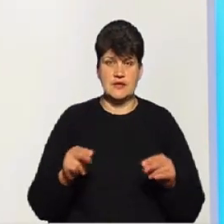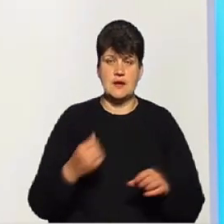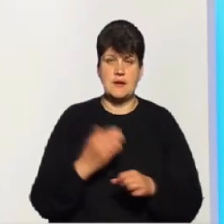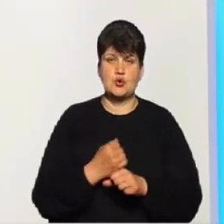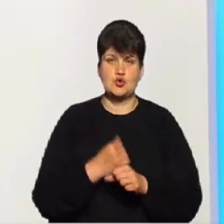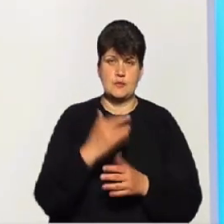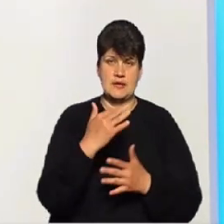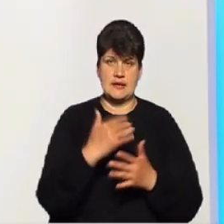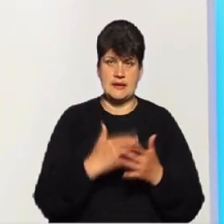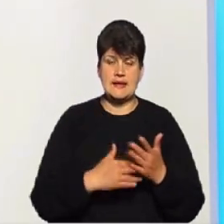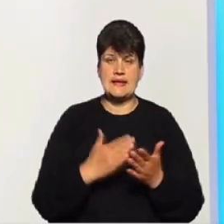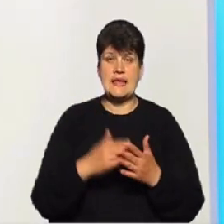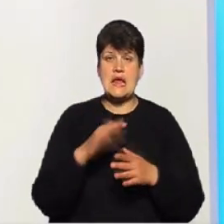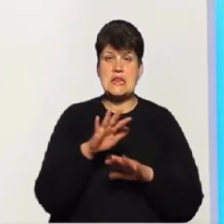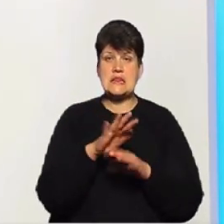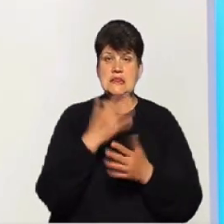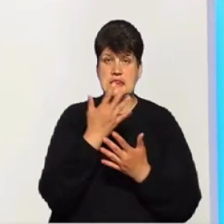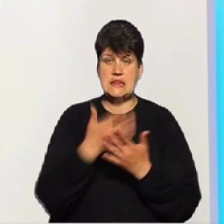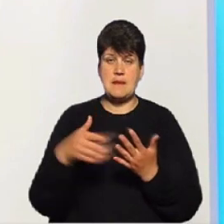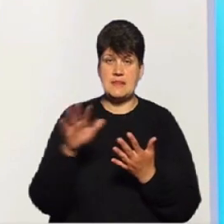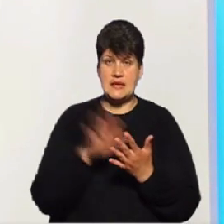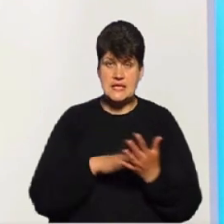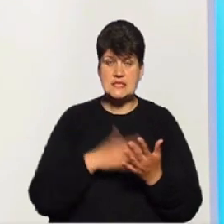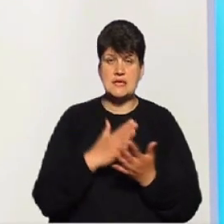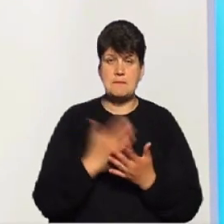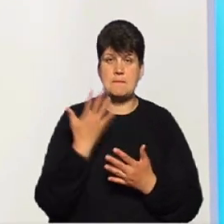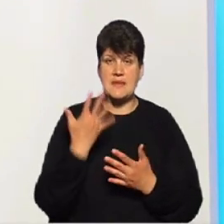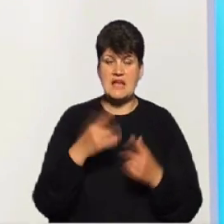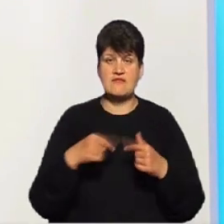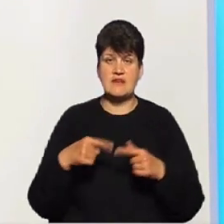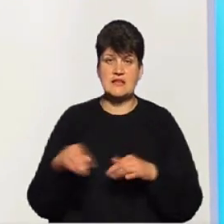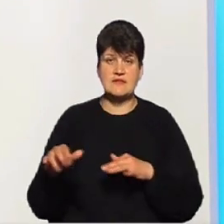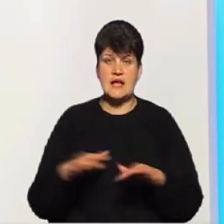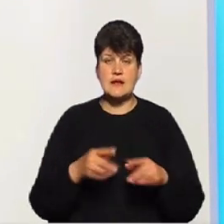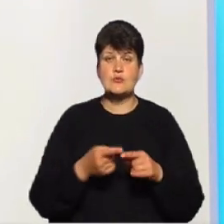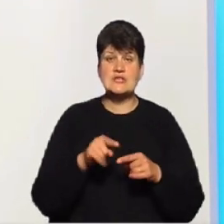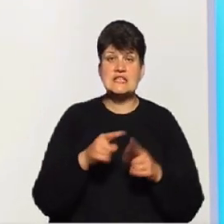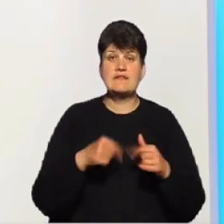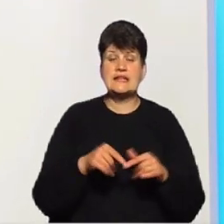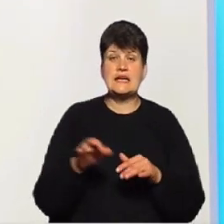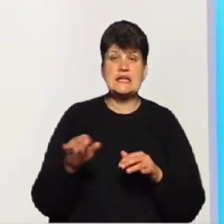розроблені критерії, є ціла таблиця, є 5 видів там діяльності, і вони по цих видах діяльності